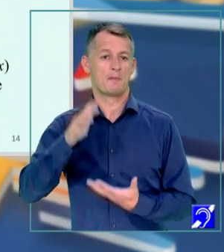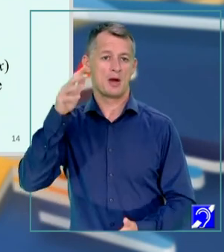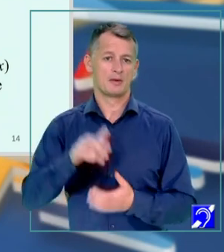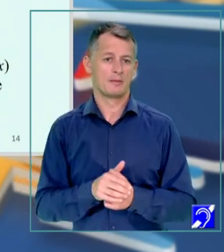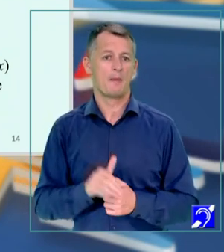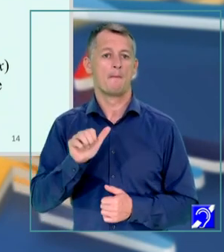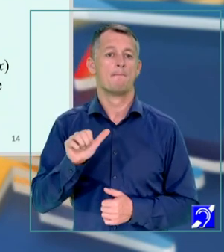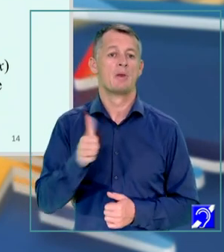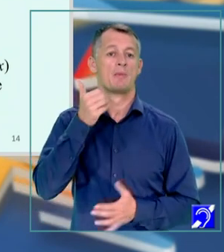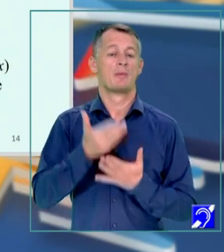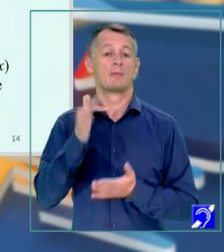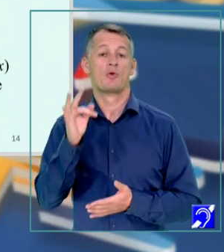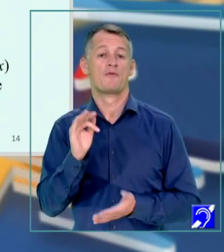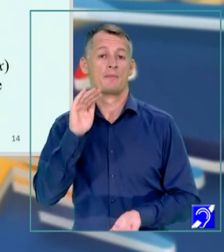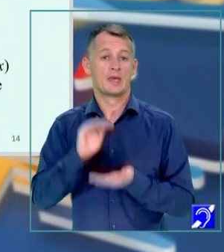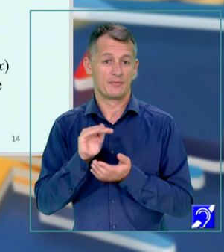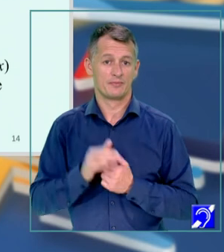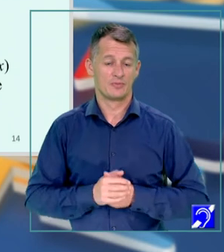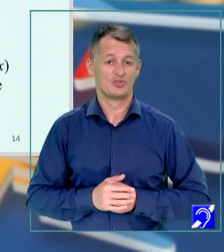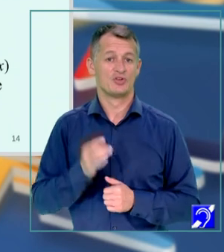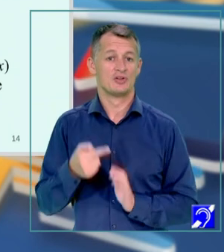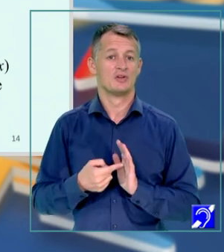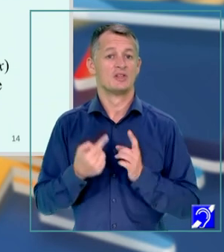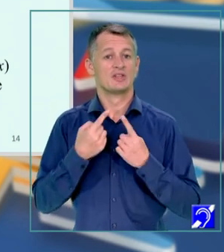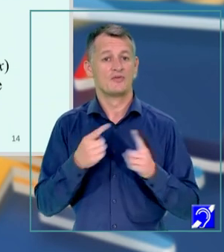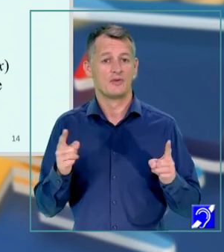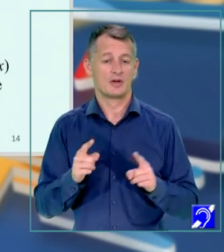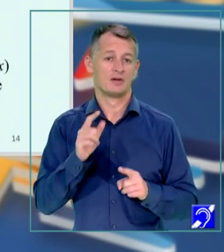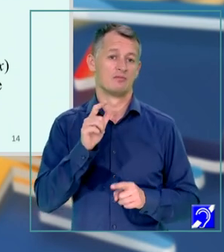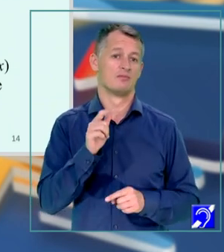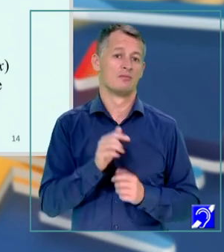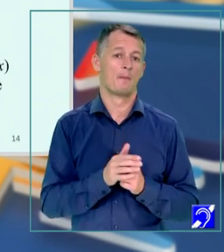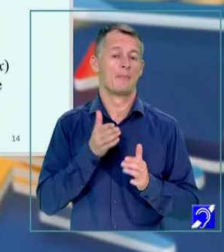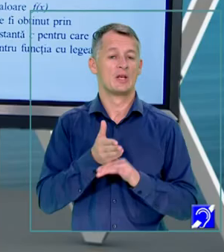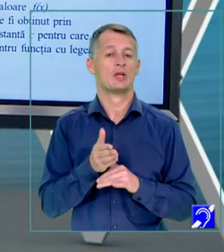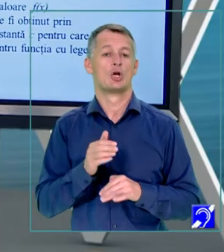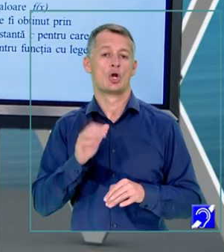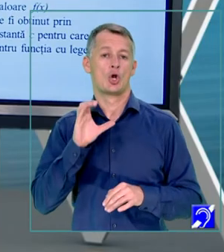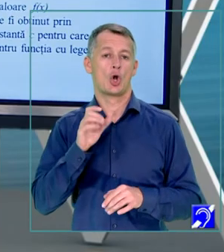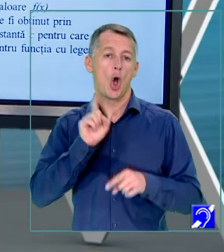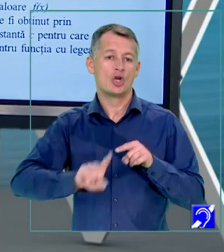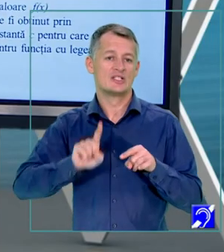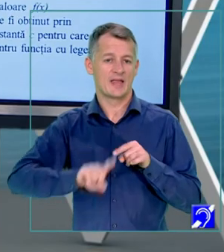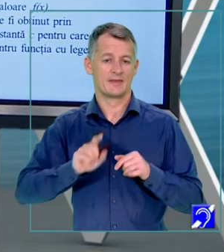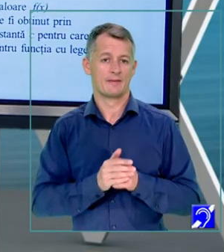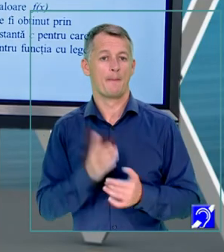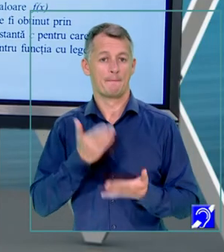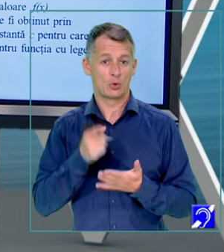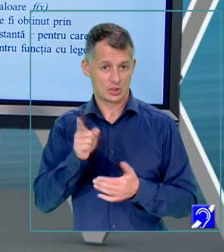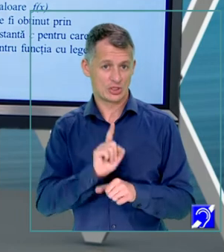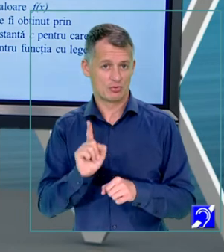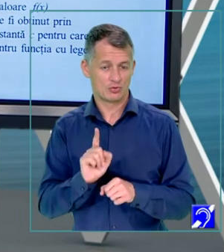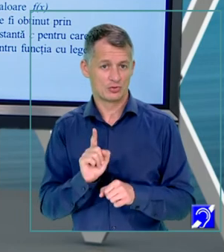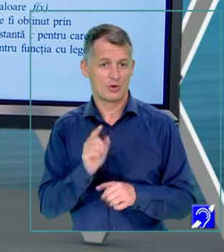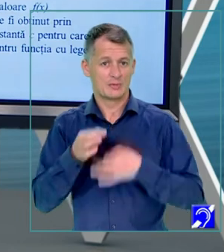vrem Să arătăm că de fapt funcția de mare diferă de funcția f mare printre o constantă pentru aceasta voi dau o justificare